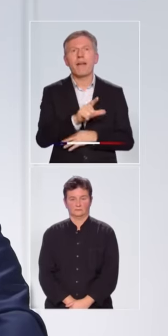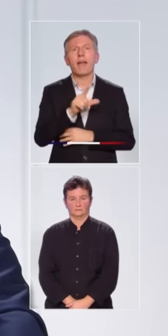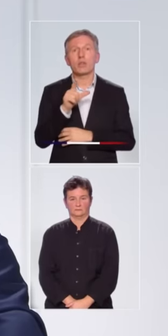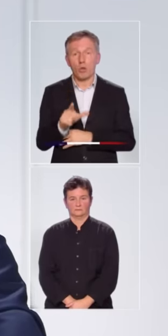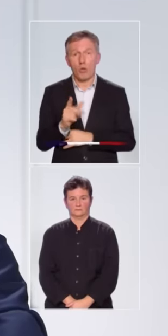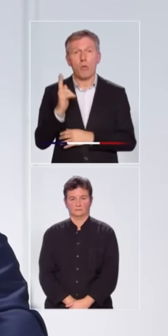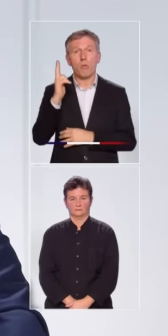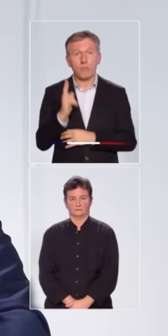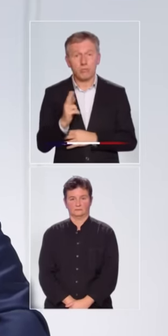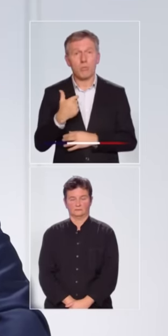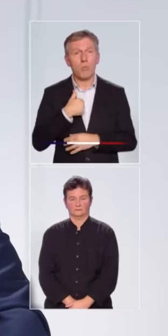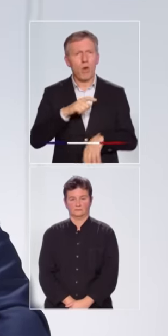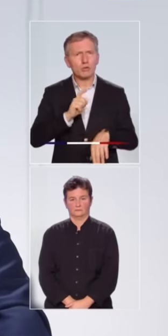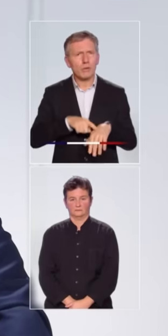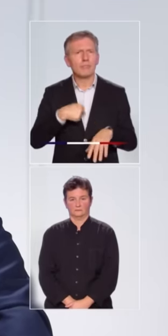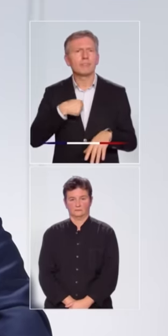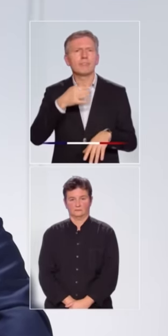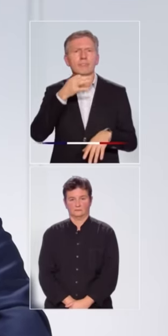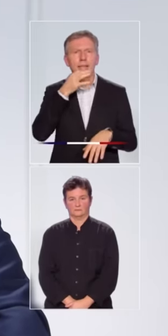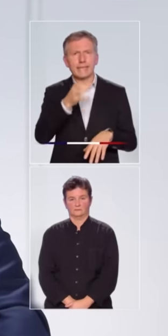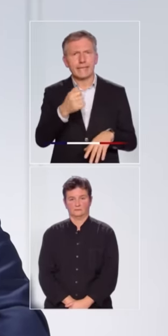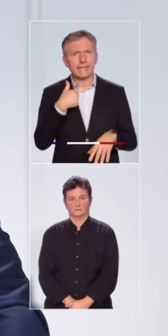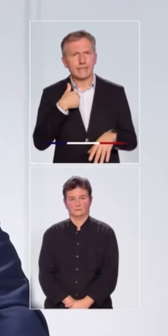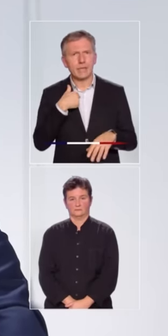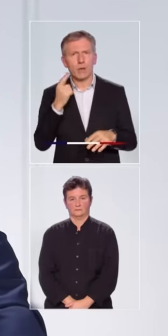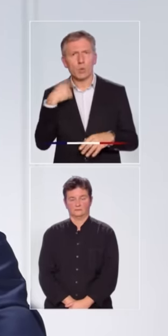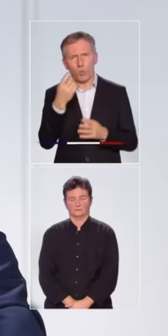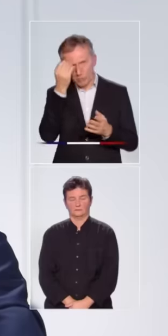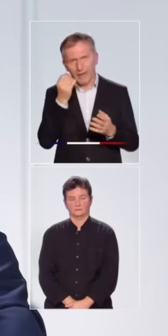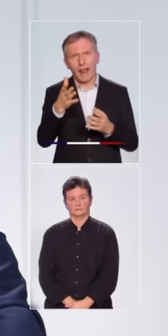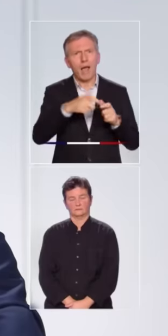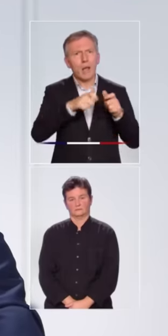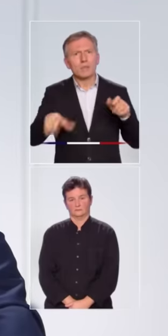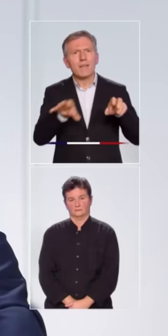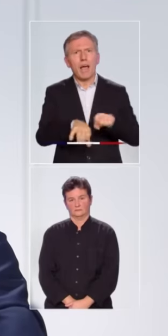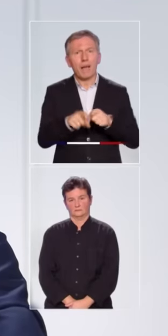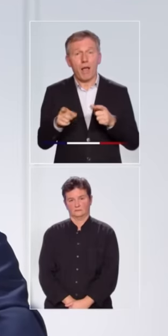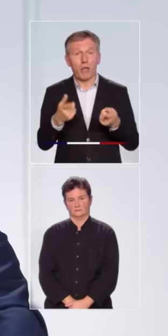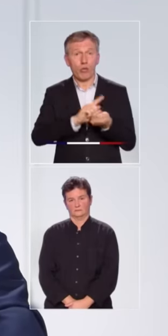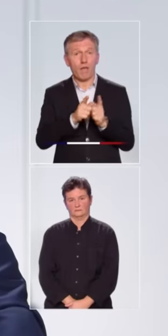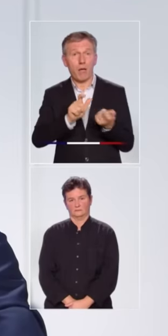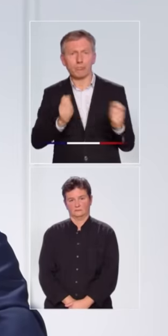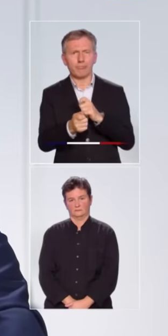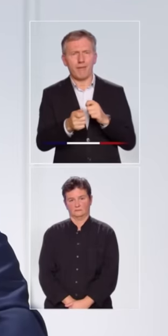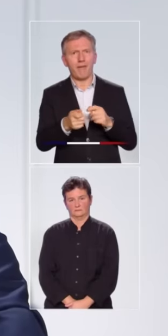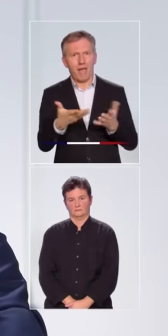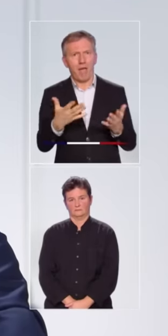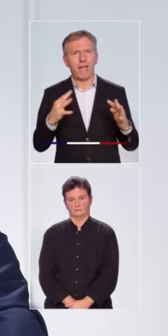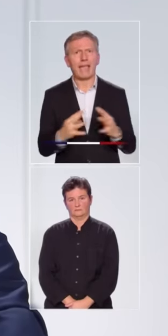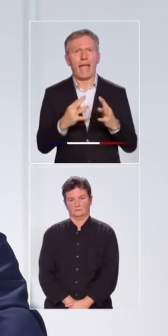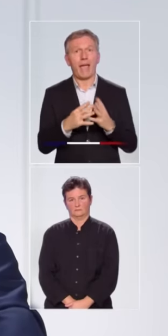2022, j'ai déclaré à tous les industriels que nous passions en économie de guerre. Je leur ai demandé des efforts,